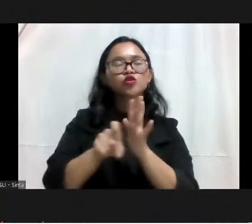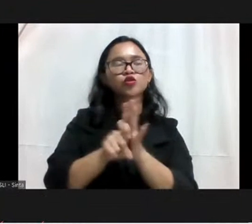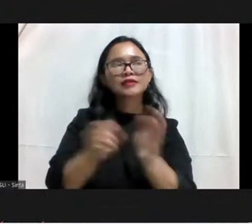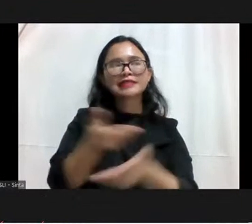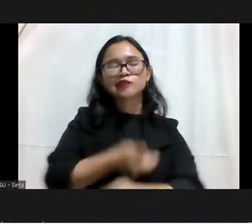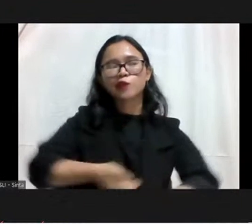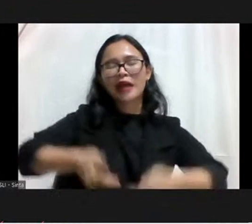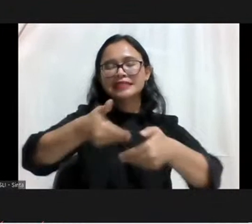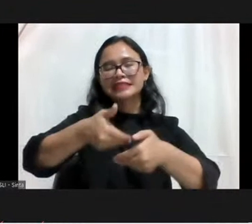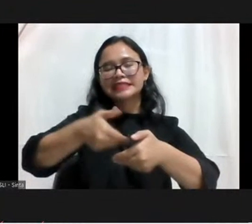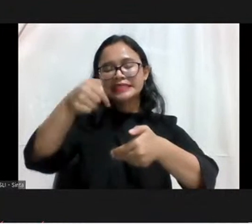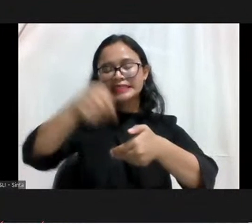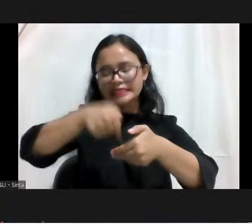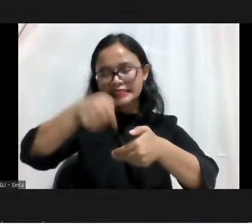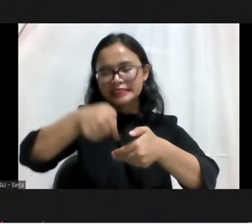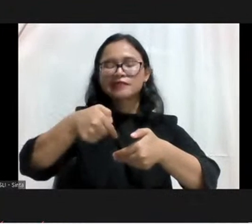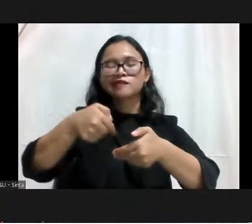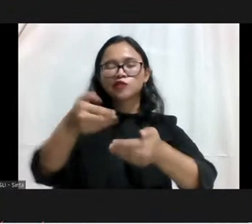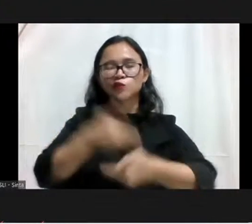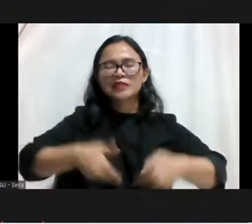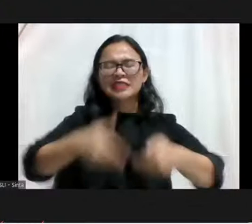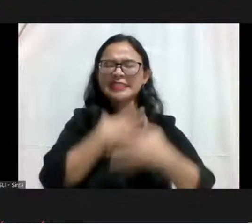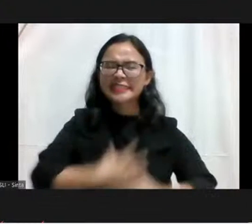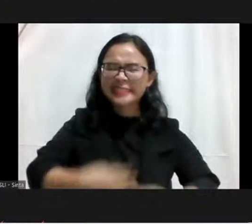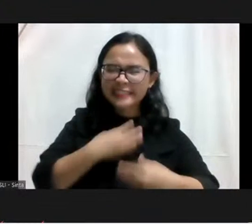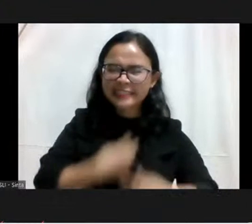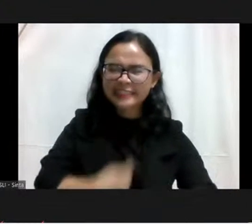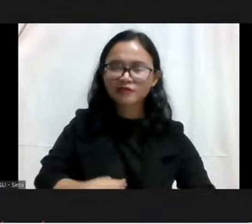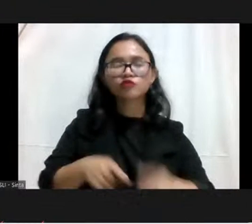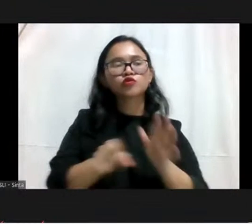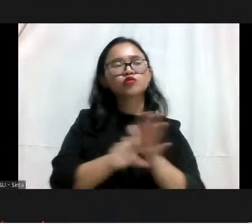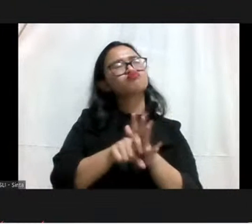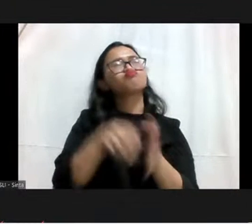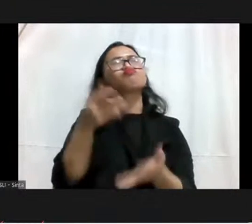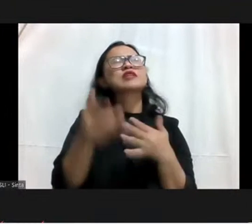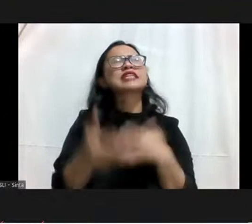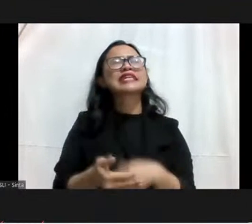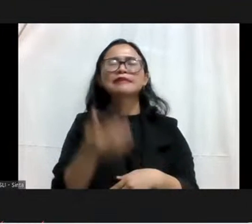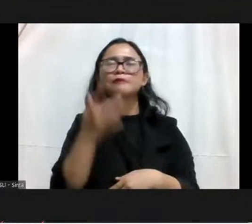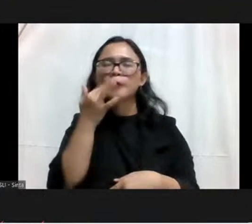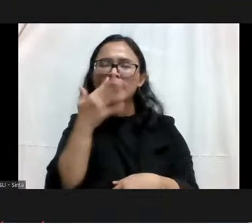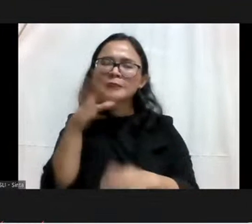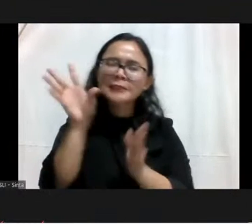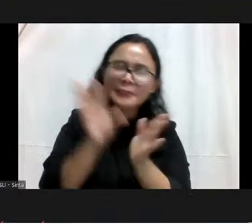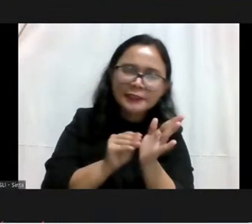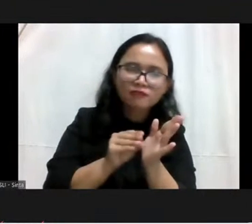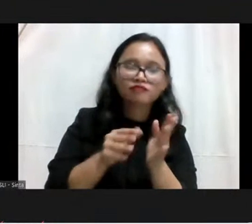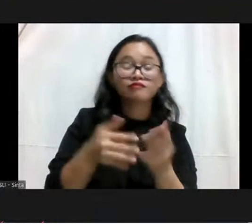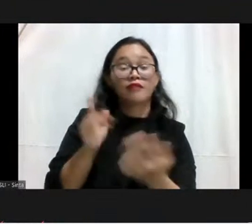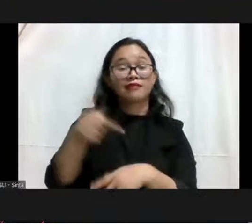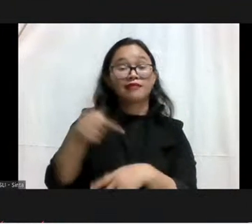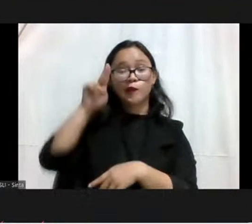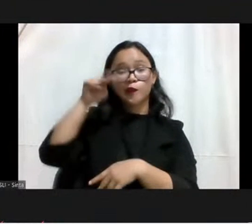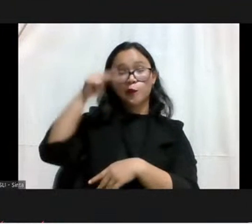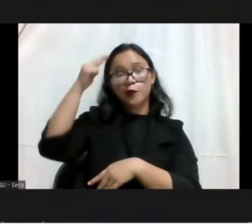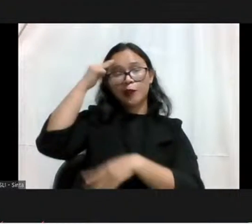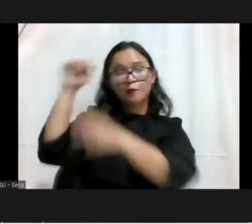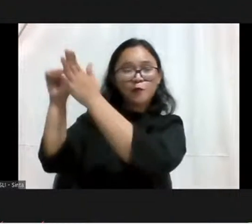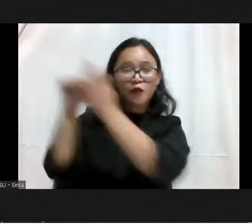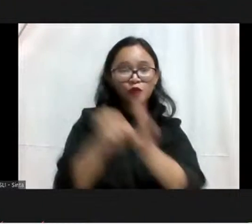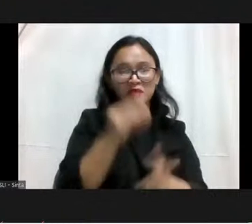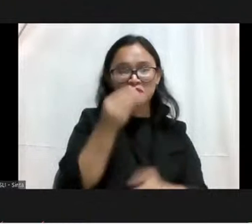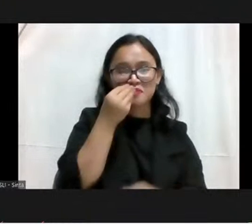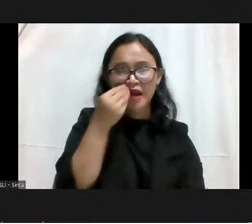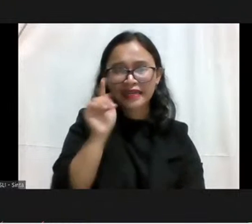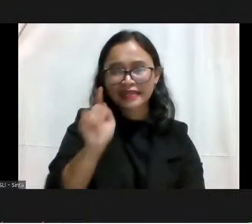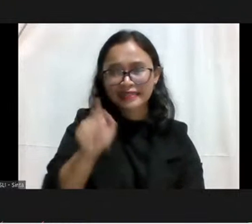situasi apa namanya kelangkaan produksi tentu saja ada bantuan pangan ya kalau kita melihat bantuan pangan itu justru